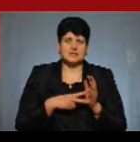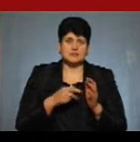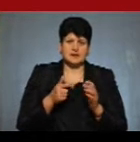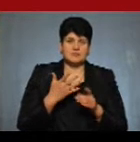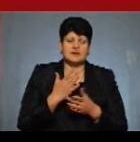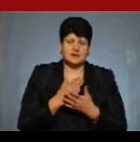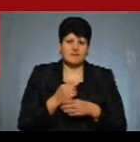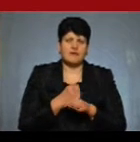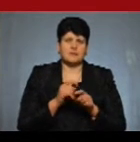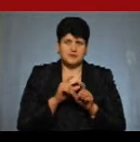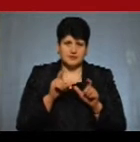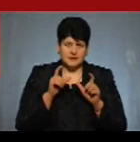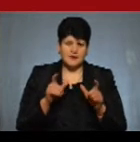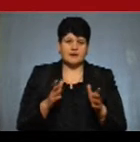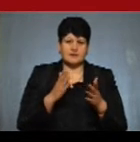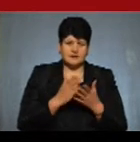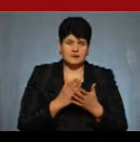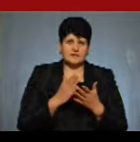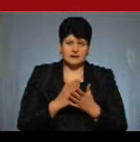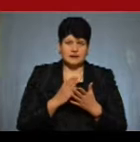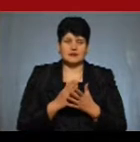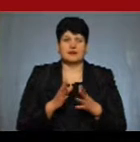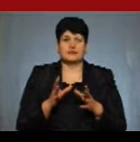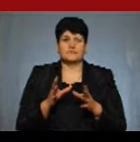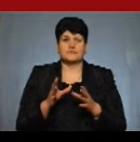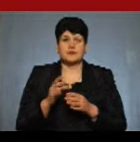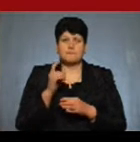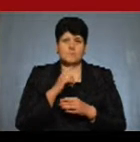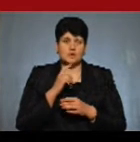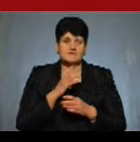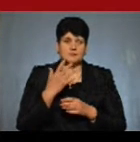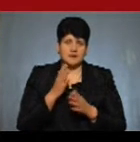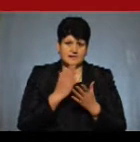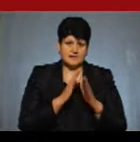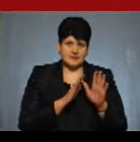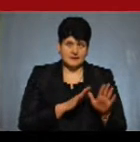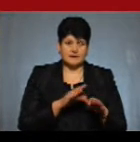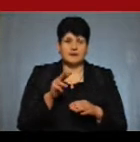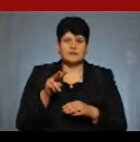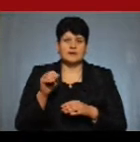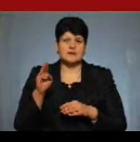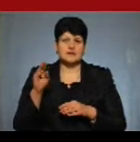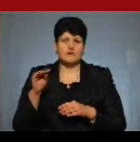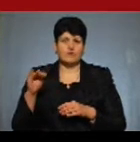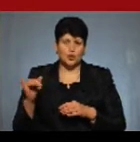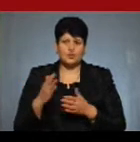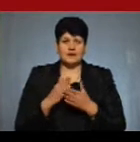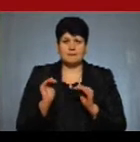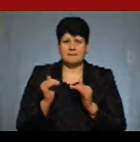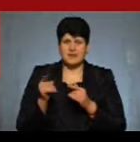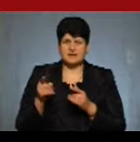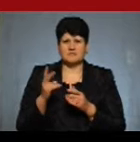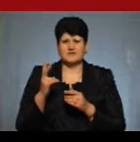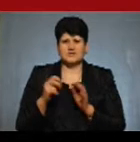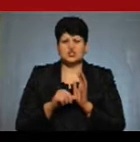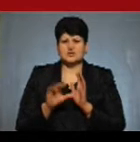є в аптечних закладах, в тому числі в аптечному закладі аптечного об'єднання на Бродівській 5. Jesiflu є в меншій кількості, в обмеженій, там